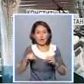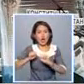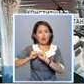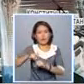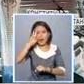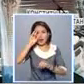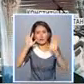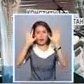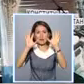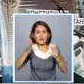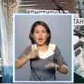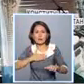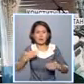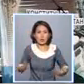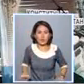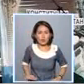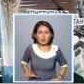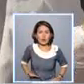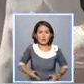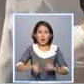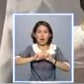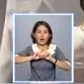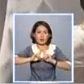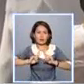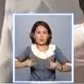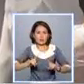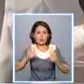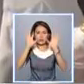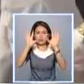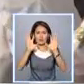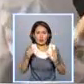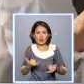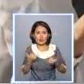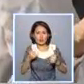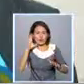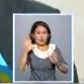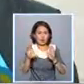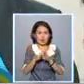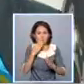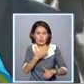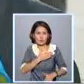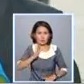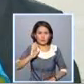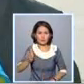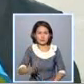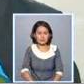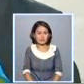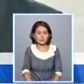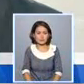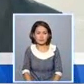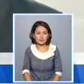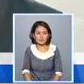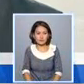бостандығын қорғайтын ата заңның біздің өмірімізде алатын орны айрықша, дейді шеруге қатысушылар. Қасым ханның қасқа жолы